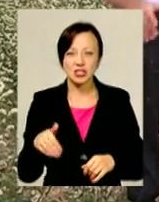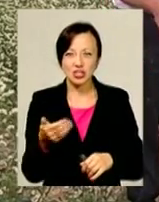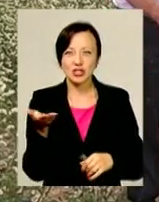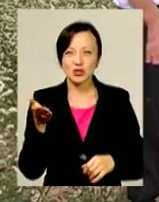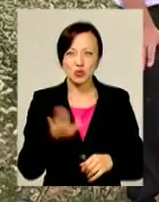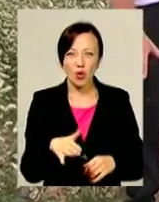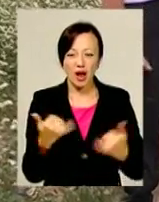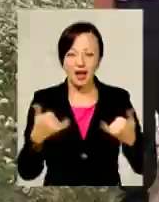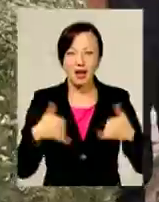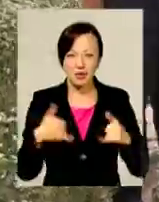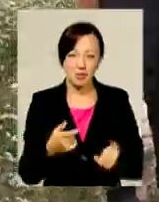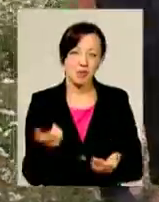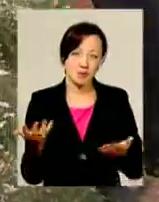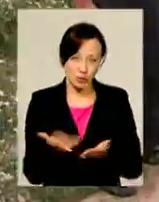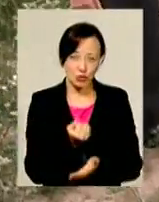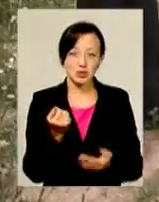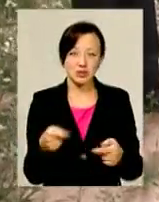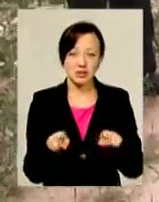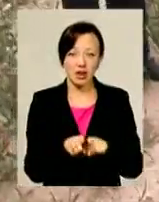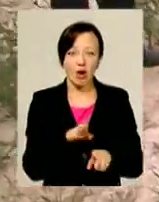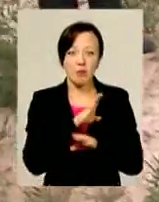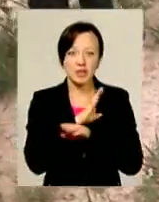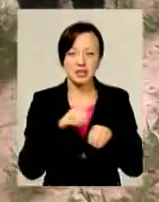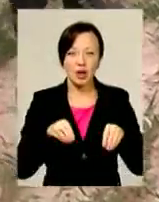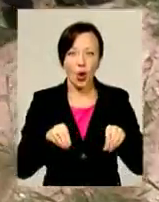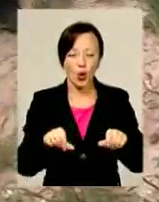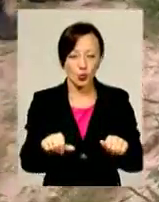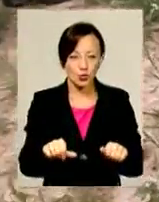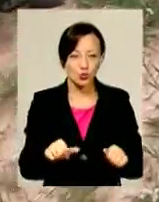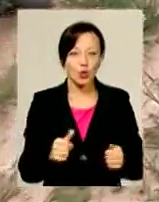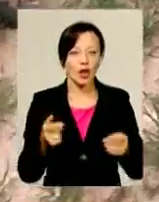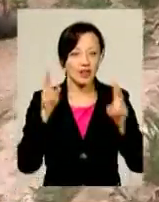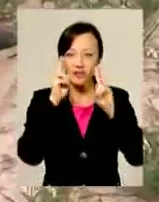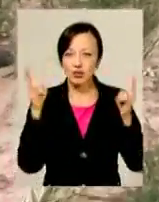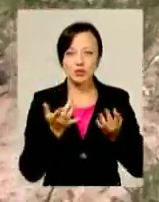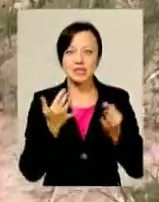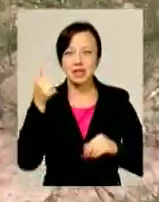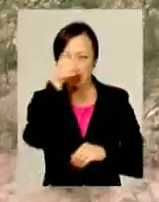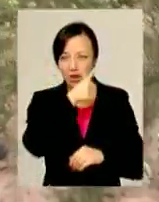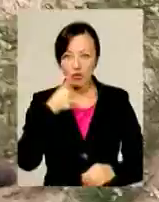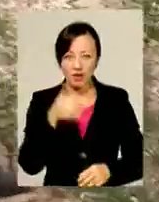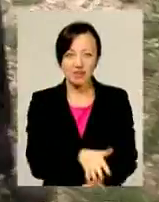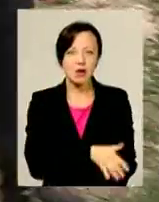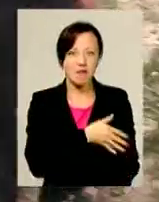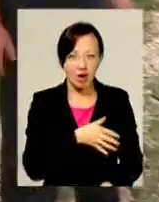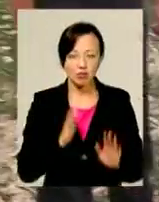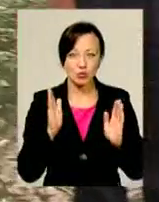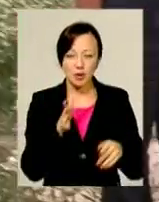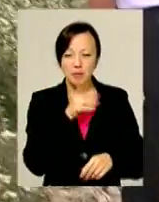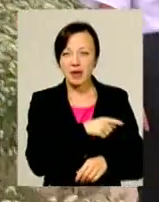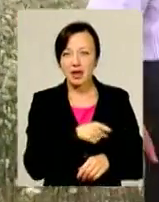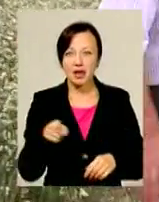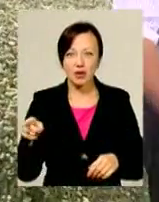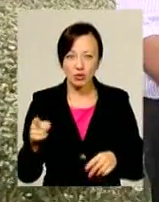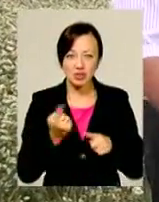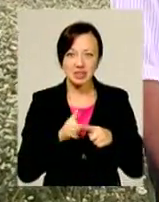гербіцидів. Відповідно, маємо таке омертвіння ґрунту, яке невідомо, скільки років триватиме, щоб відбувся період